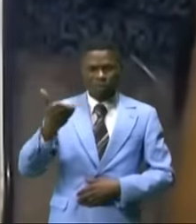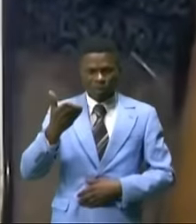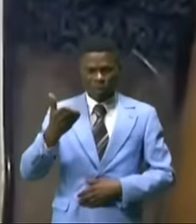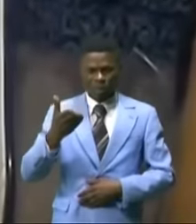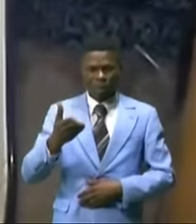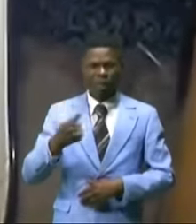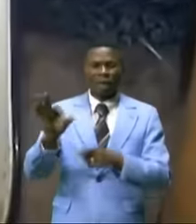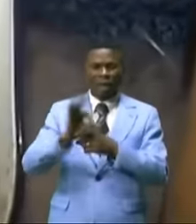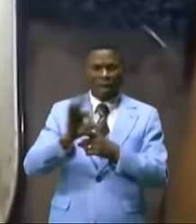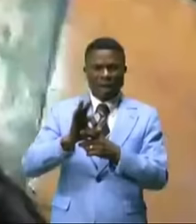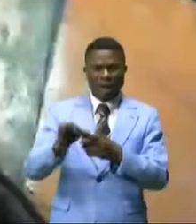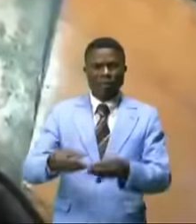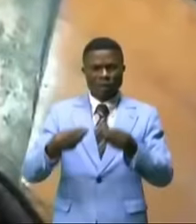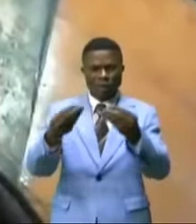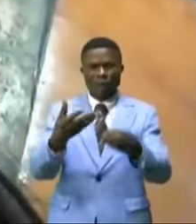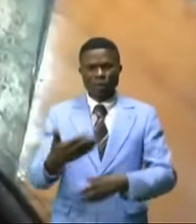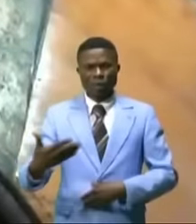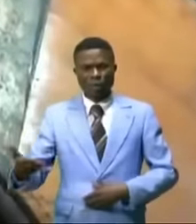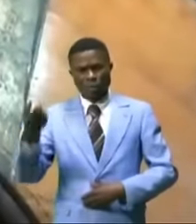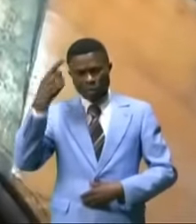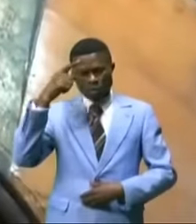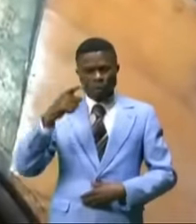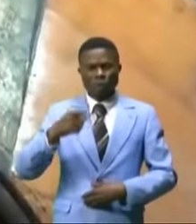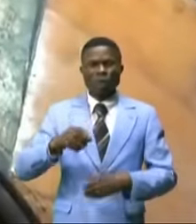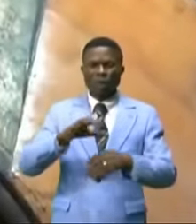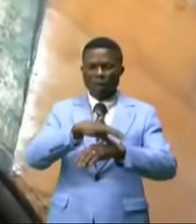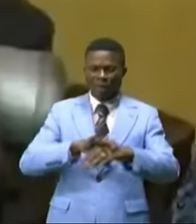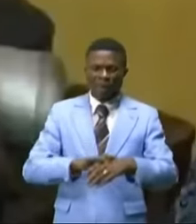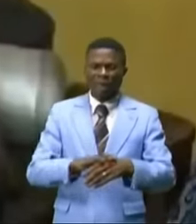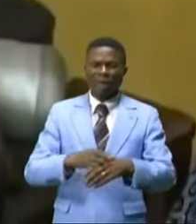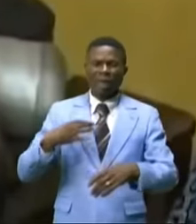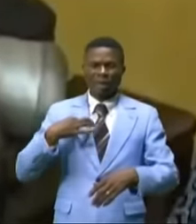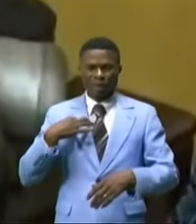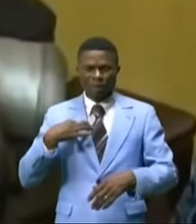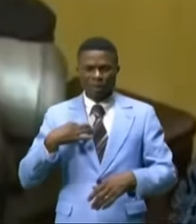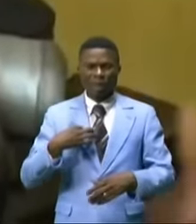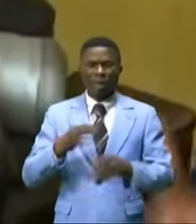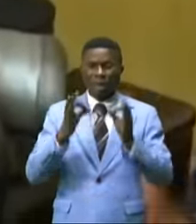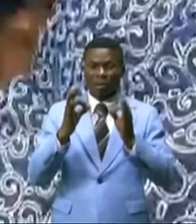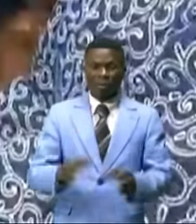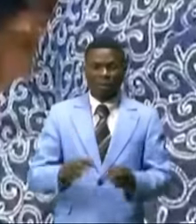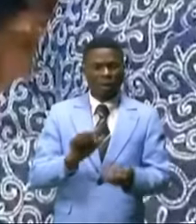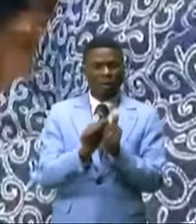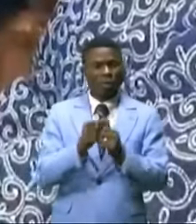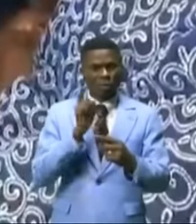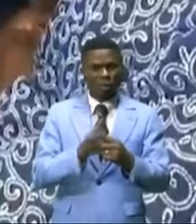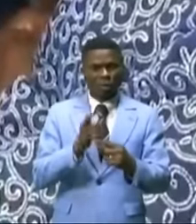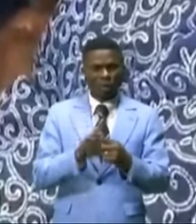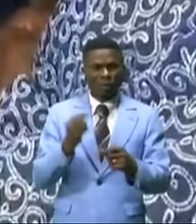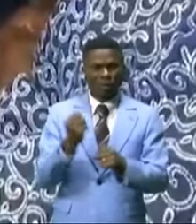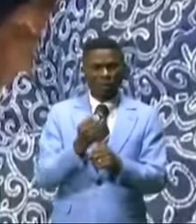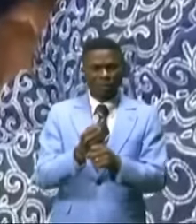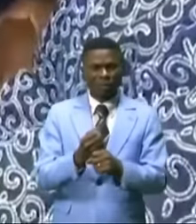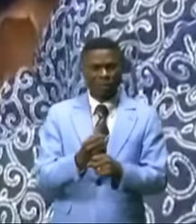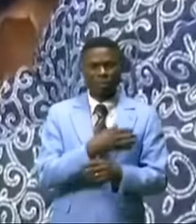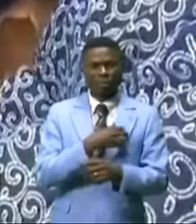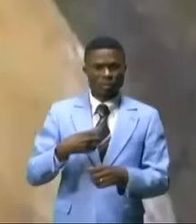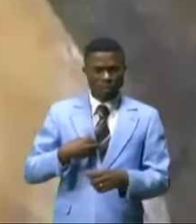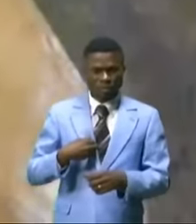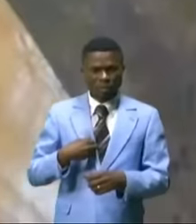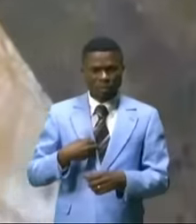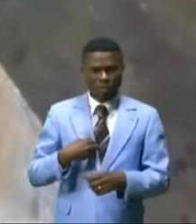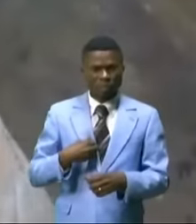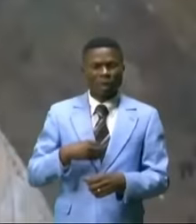forme qu'elle donne aux matières telles que le cuir et les tissus. Malgré quelques difficultés, elle avoue être à l'abri